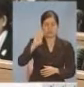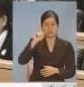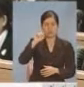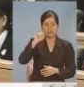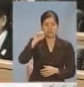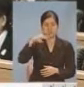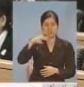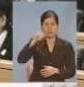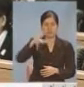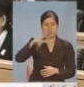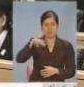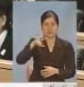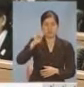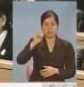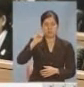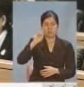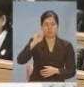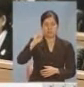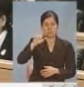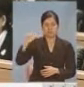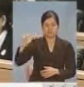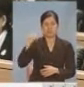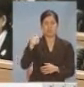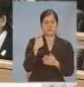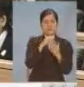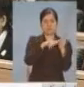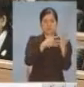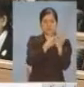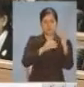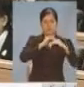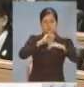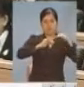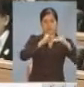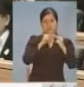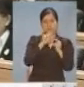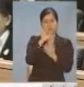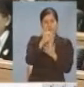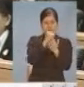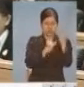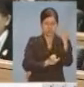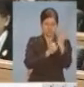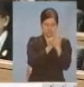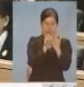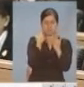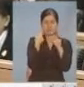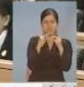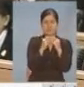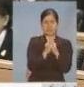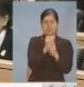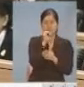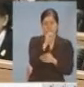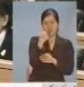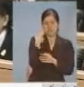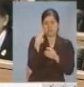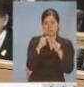1,042,376 ล้านบาทค่ะโดยเฉพาะอย่างยิ่งแผนงานพัฒนาโครงข่ายเชื่อมต่อภูมิภาคซึ่งเป็นประเด็นที่ถูกวิพากษ์กันมากที่สุดโ